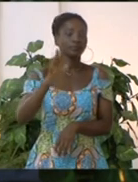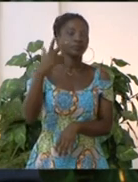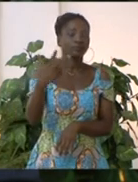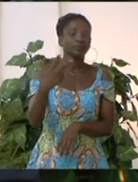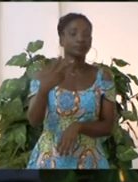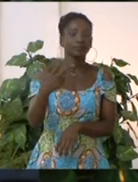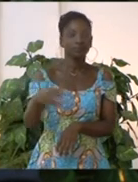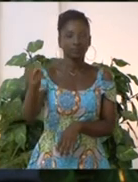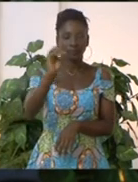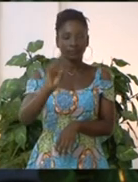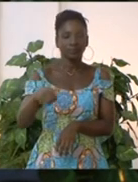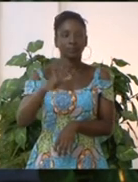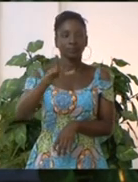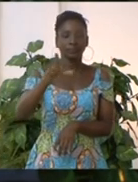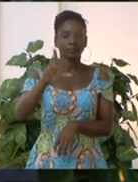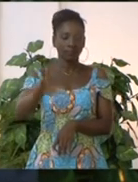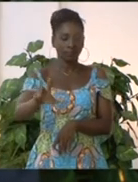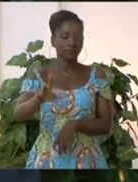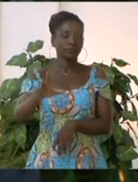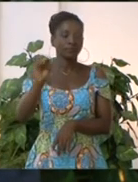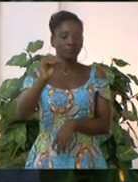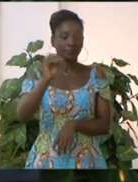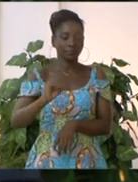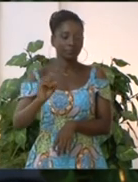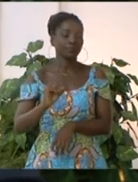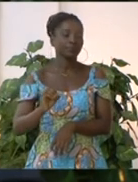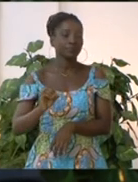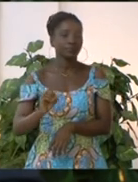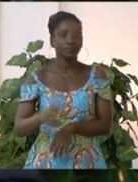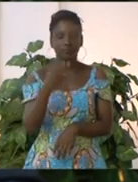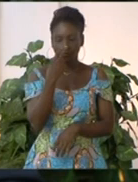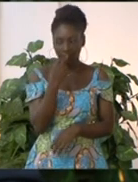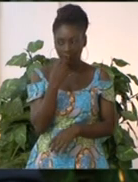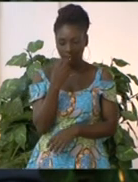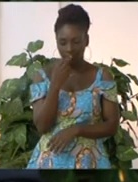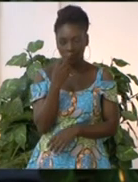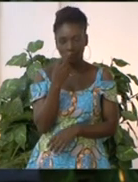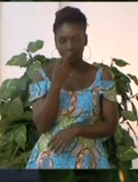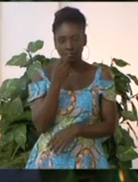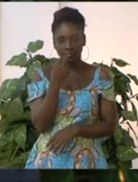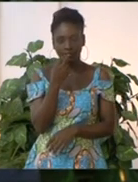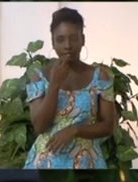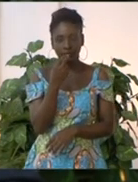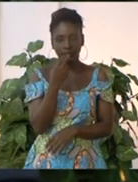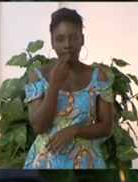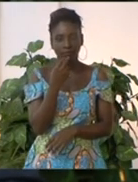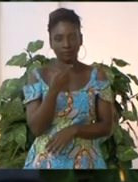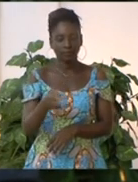soit 0,23 pour cent bédié qu'on a aimé henri